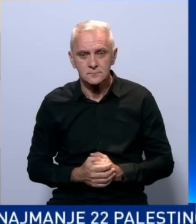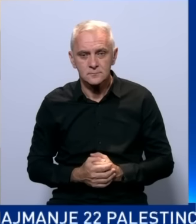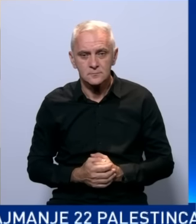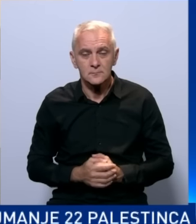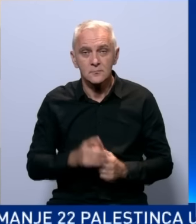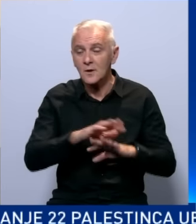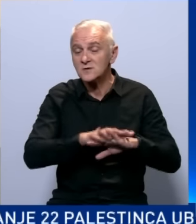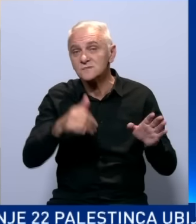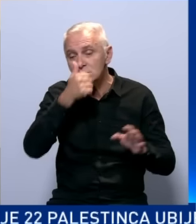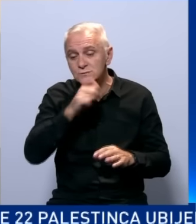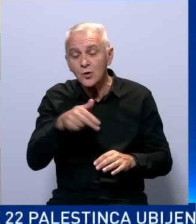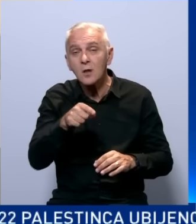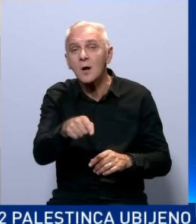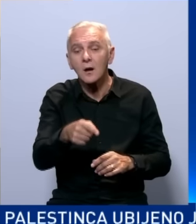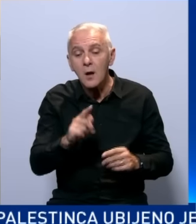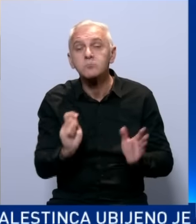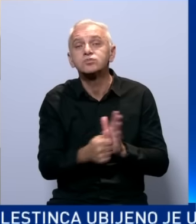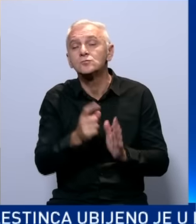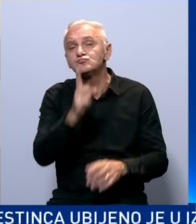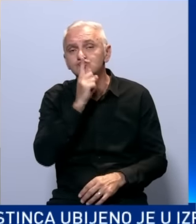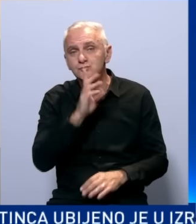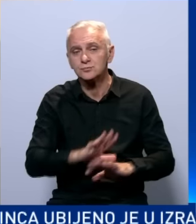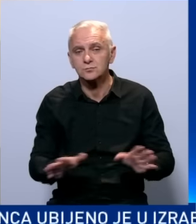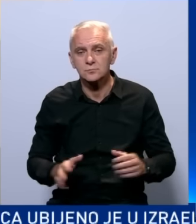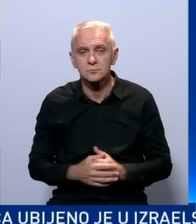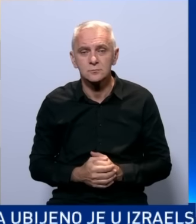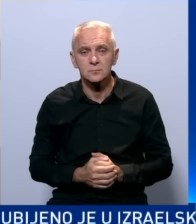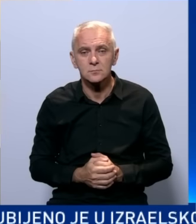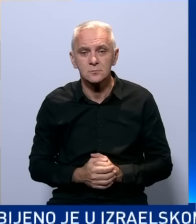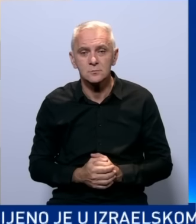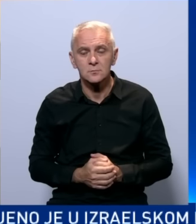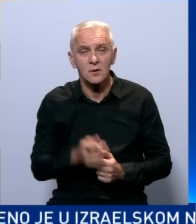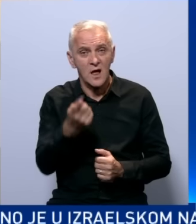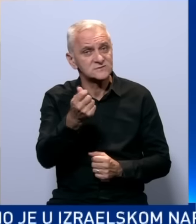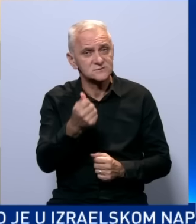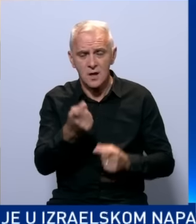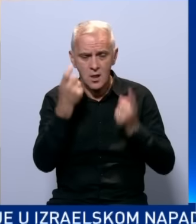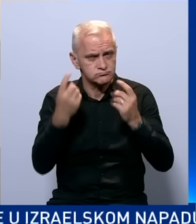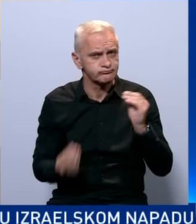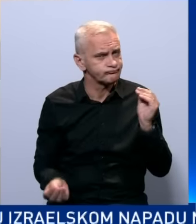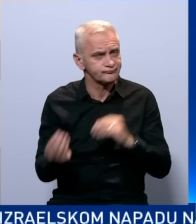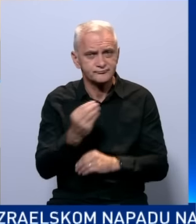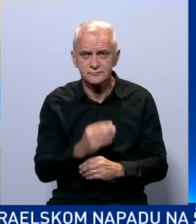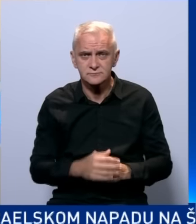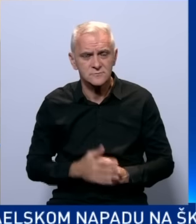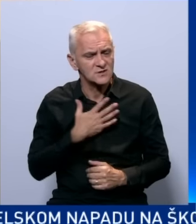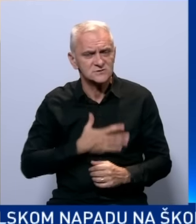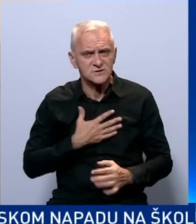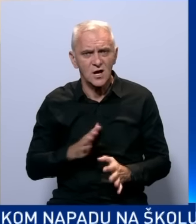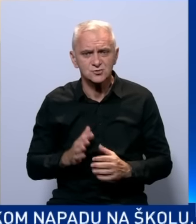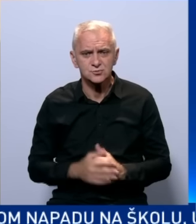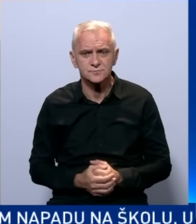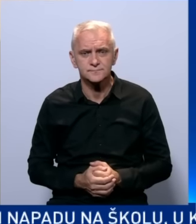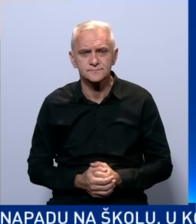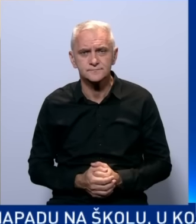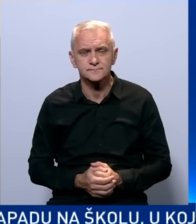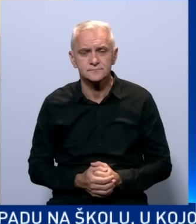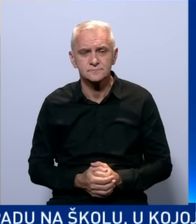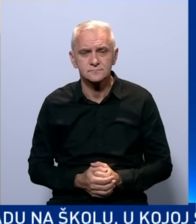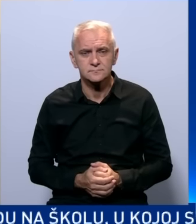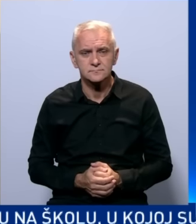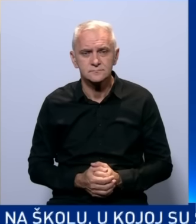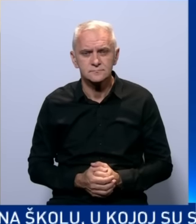što ima, ima to prodajiću. Je li otisalo na cijene? Pa ja šta je, cijene su velike, strašno. Najgora paprika, ali